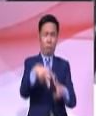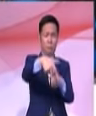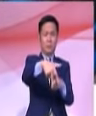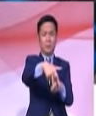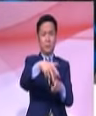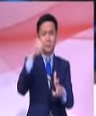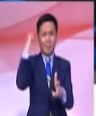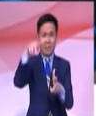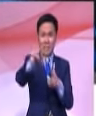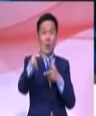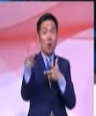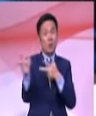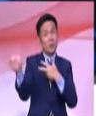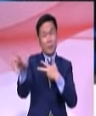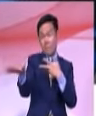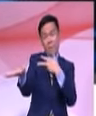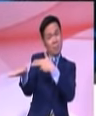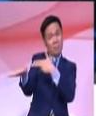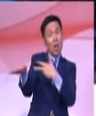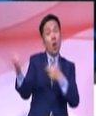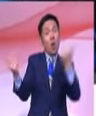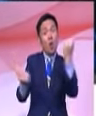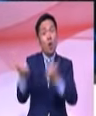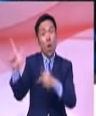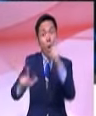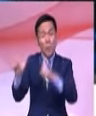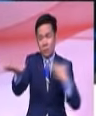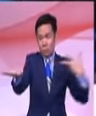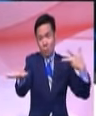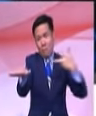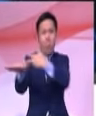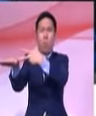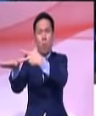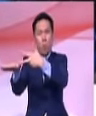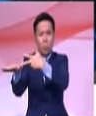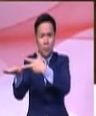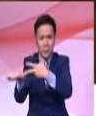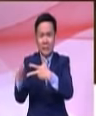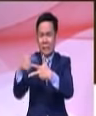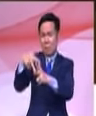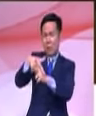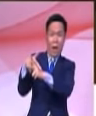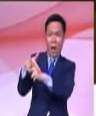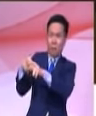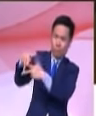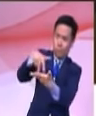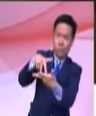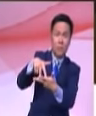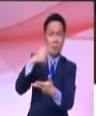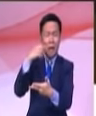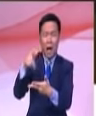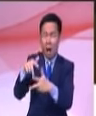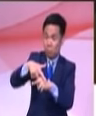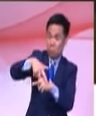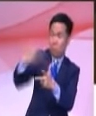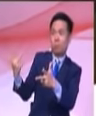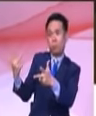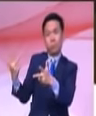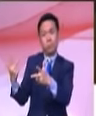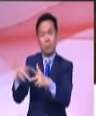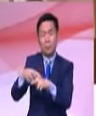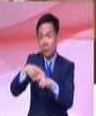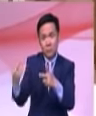terlanggar belakang sebuah lori di hadapannya. Rakannya yang menaiki motosikal berasingan pula gagal mengelak menyebabkan dia tercampak.